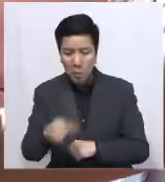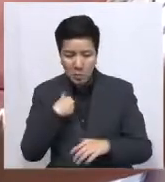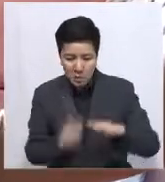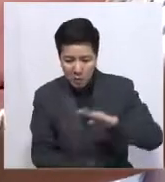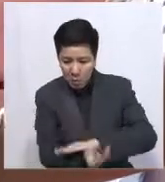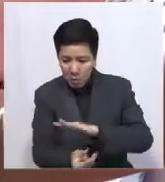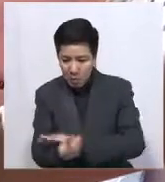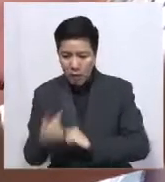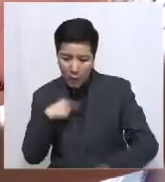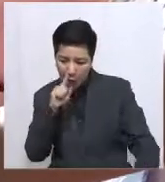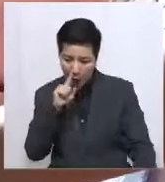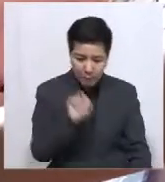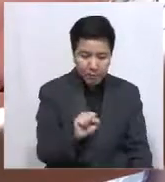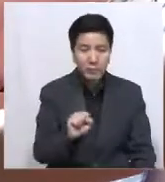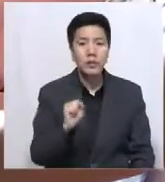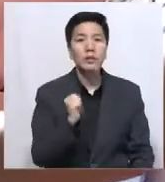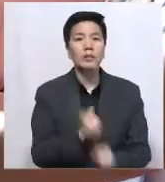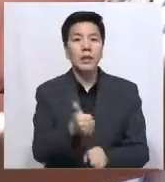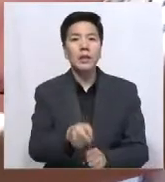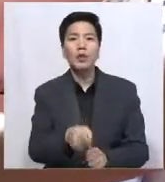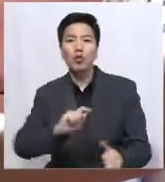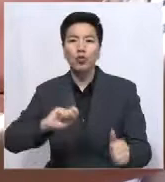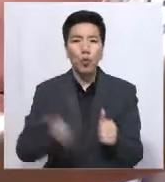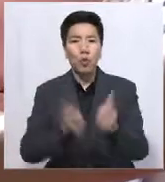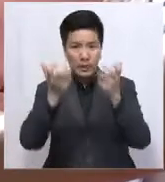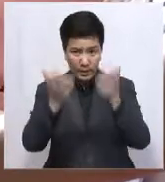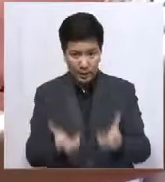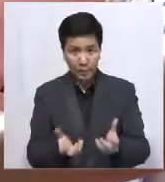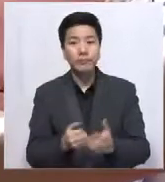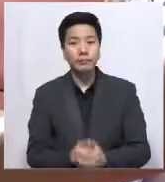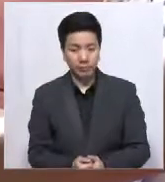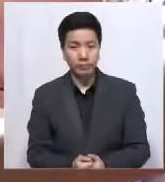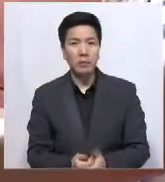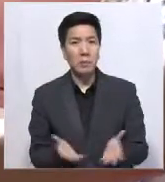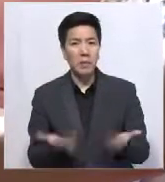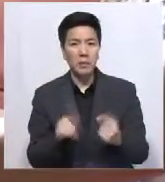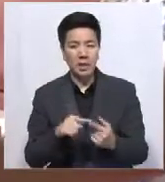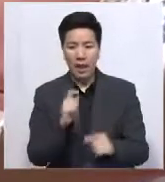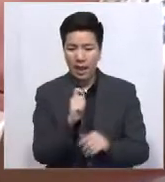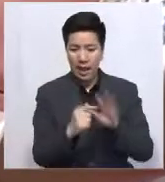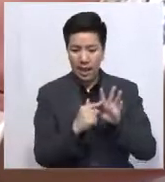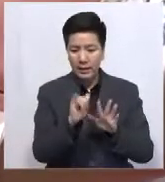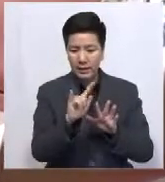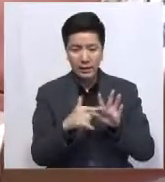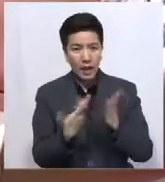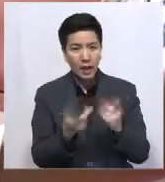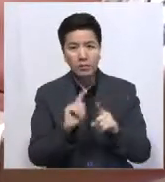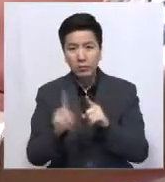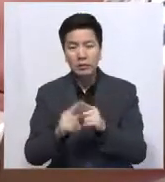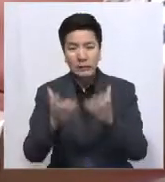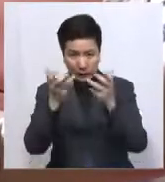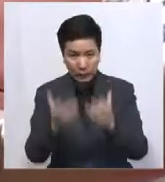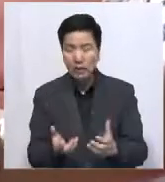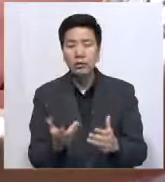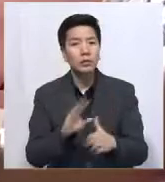อยู่แล้วเราจับได้ก็ต้องรับโทษโทษแรงนะครับเรื่องโทษไม่ธรรมดาทั้งอาญาทั้งแ